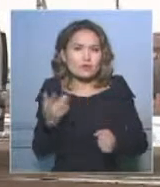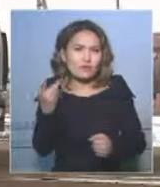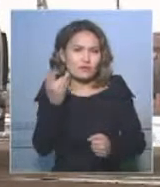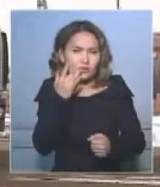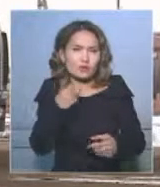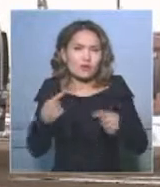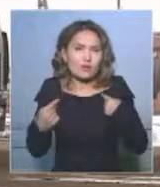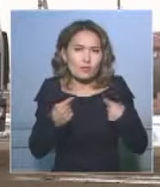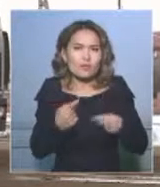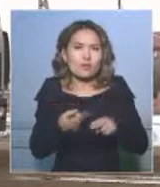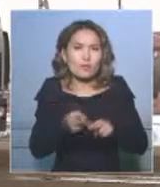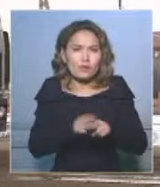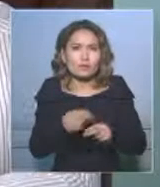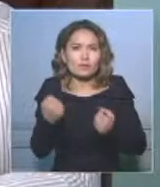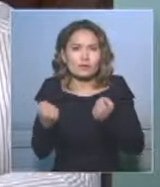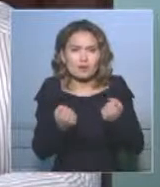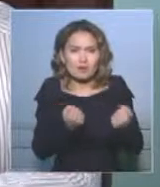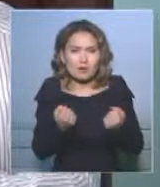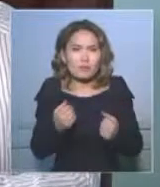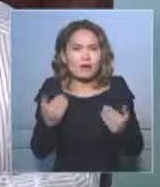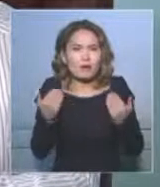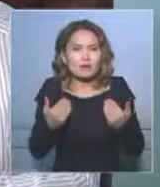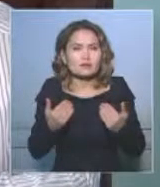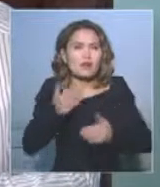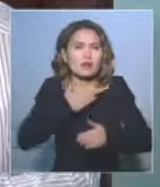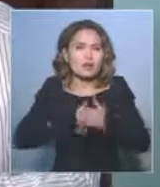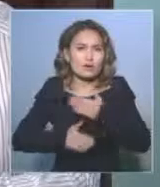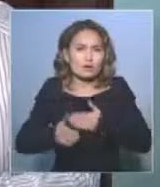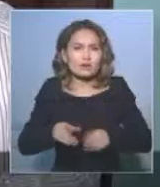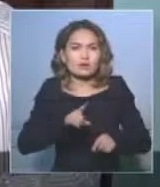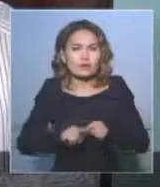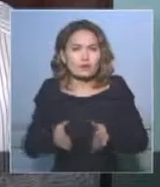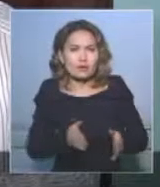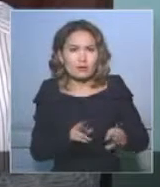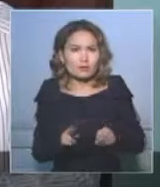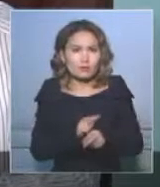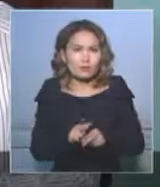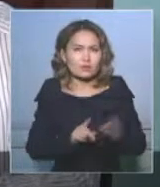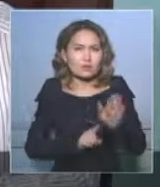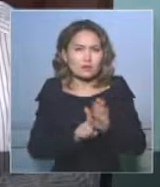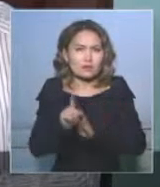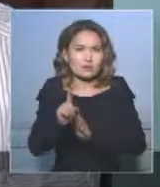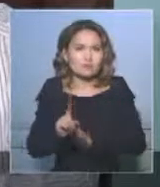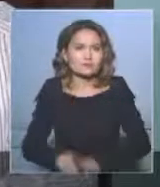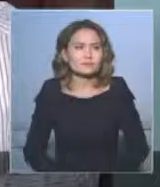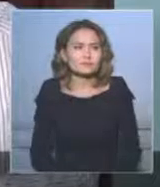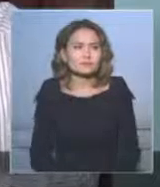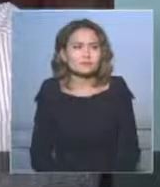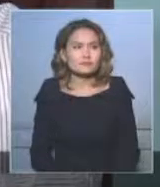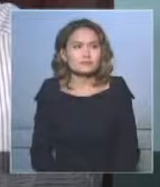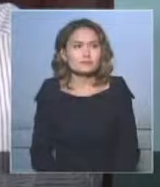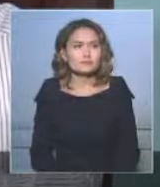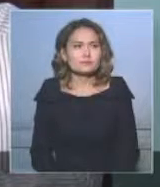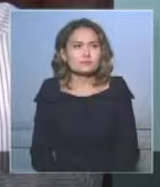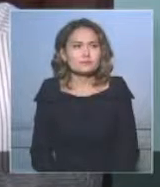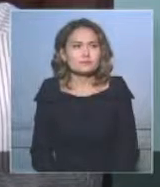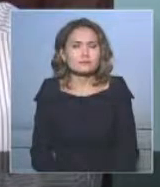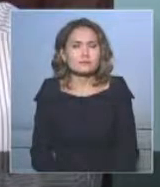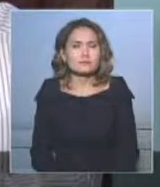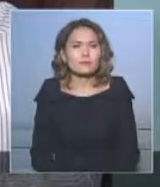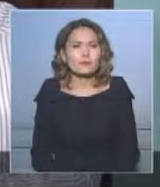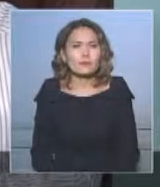үнемдеп табысқа кенелеріне сенімді. Идет затраты больше на ГСМ, потому что постоянно притормаживаешься, ускоряешься.